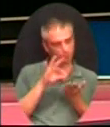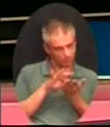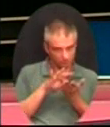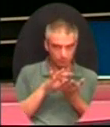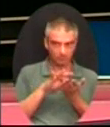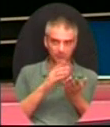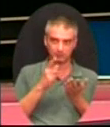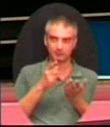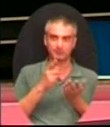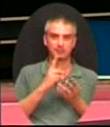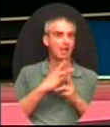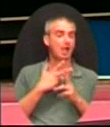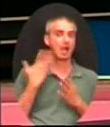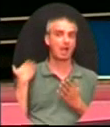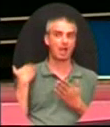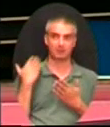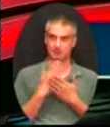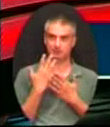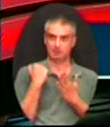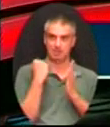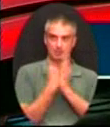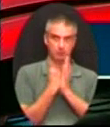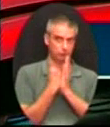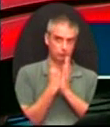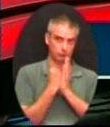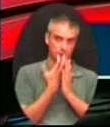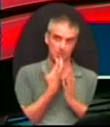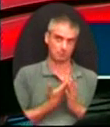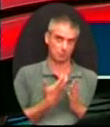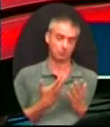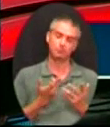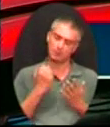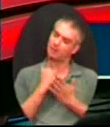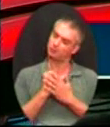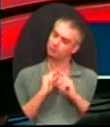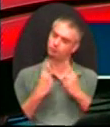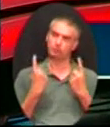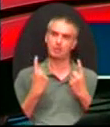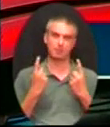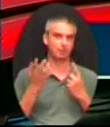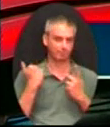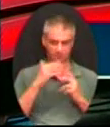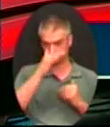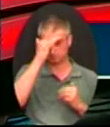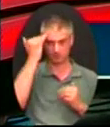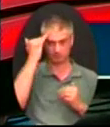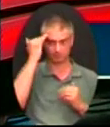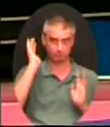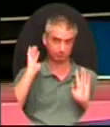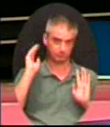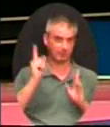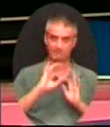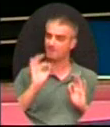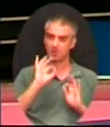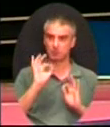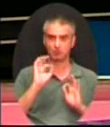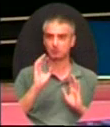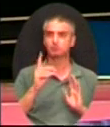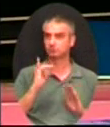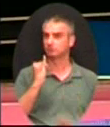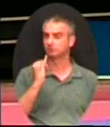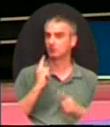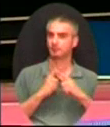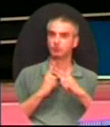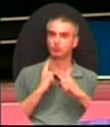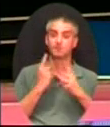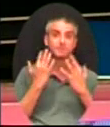בואו נבין. עד אז הייתה כשרות, מה, של הרבנות? שכנראה היא שונה, של ברקן. והייתה מספיקה, ואף אחד לא הטיל ספק. בדיוק